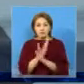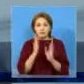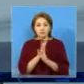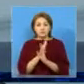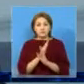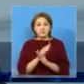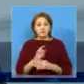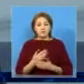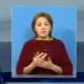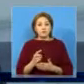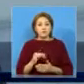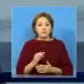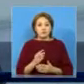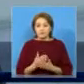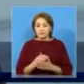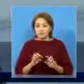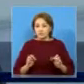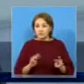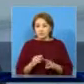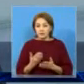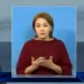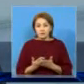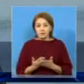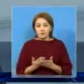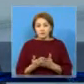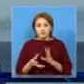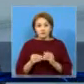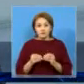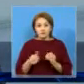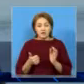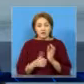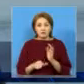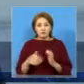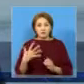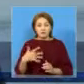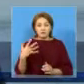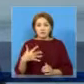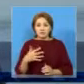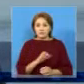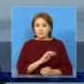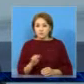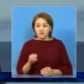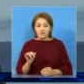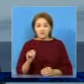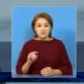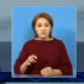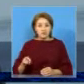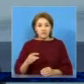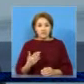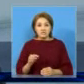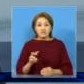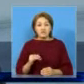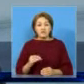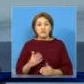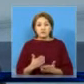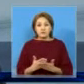экология, геология және табиғи ресурстар министрлігі тарапынан жалпы құны 655 миллион теңге Ырғыз ауданы Жаныс пен